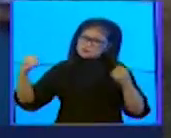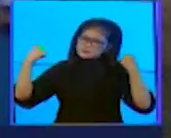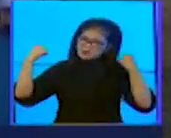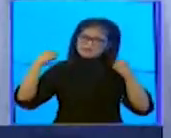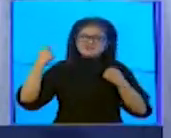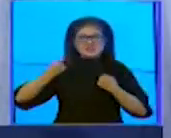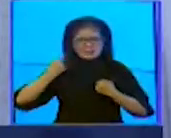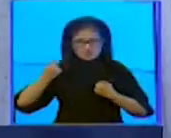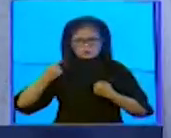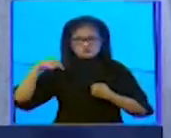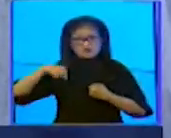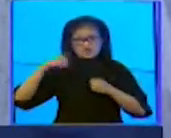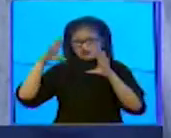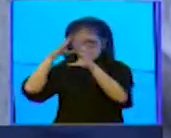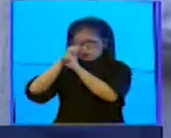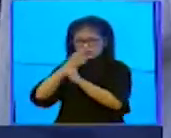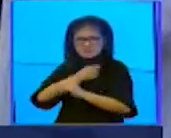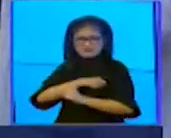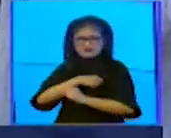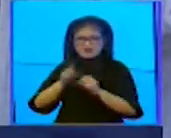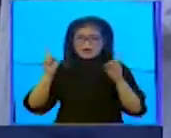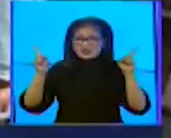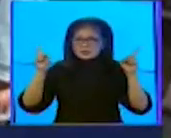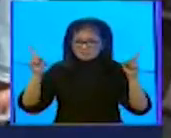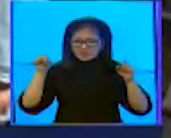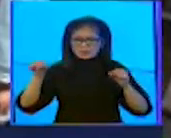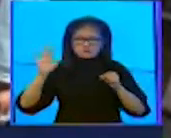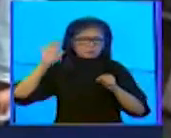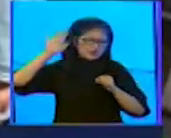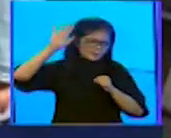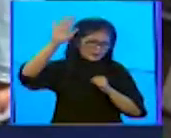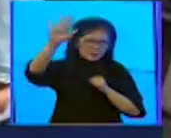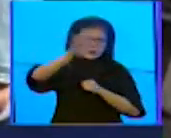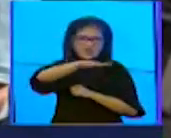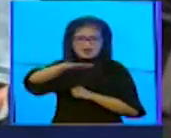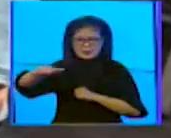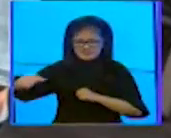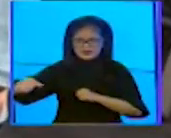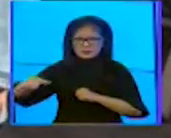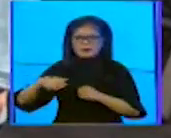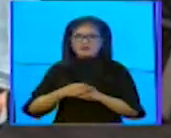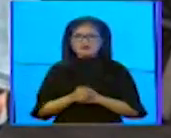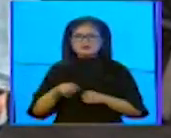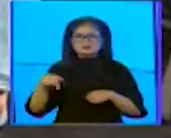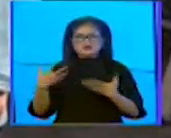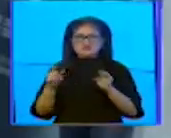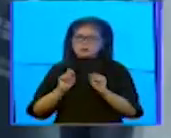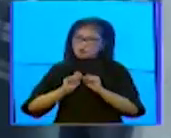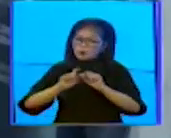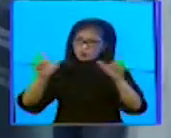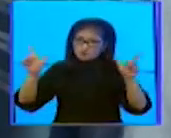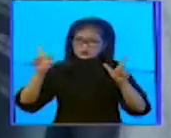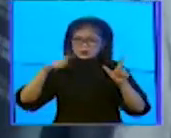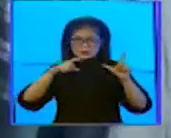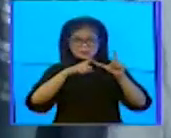Saat ini fokus Kementerian Agama adalah untuk masa depan para santri di Indonesia termasuk salah satunya semua lulusan pesantren diakui